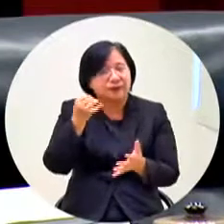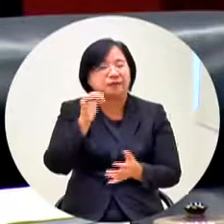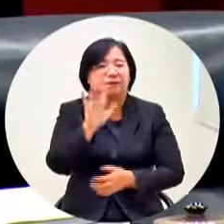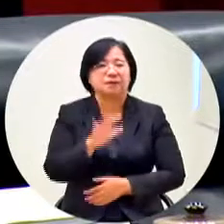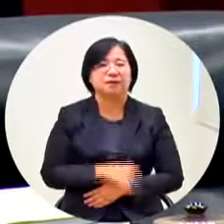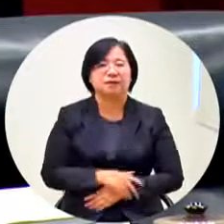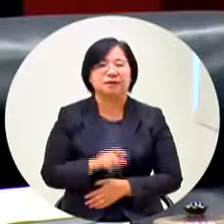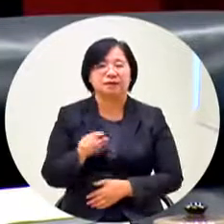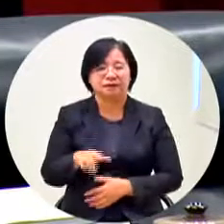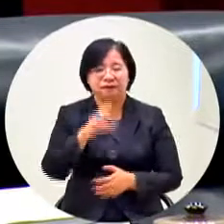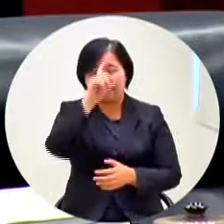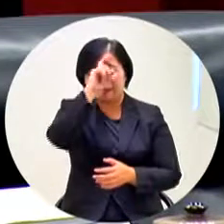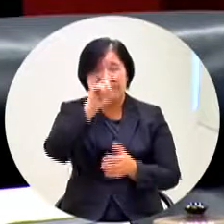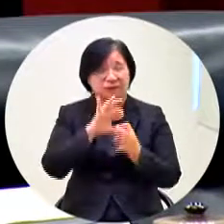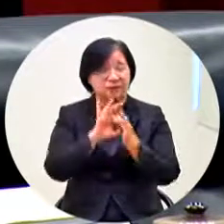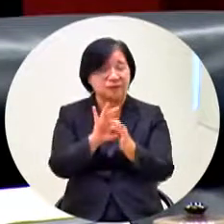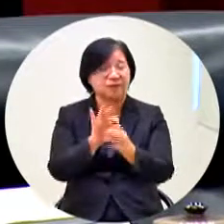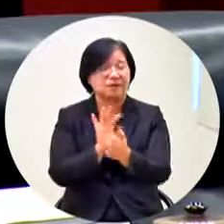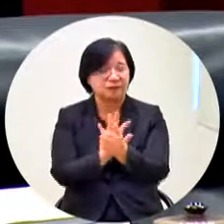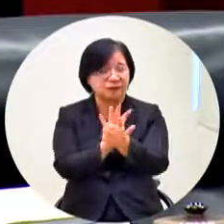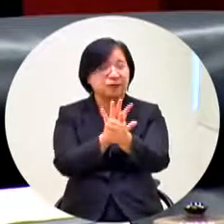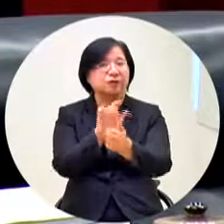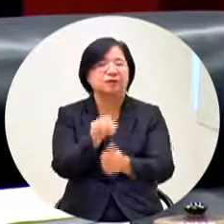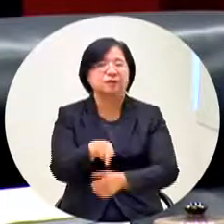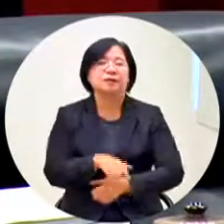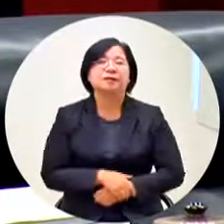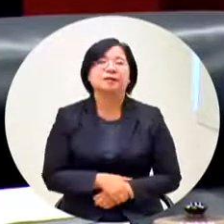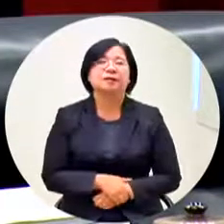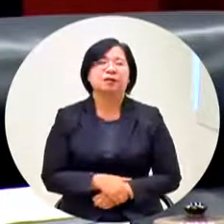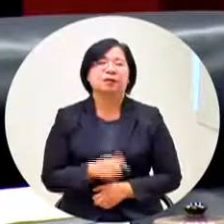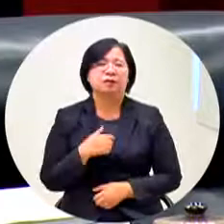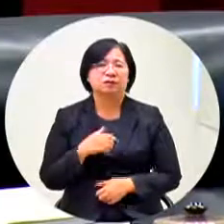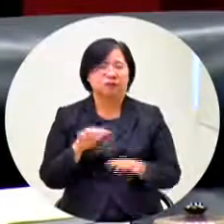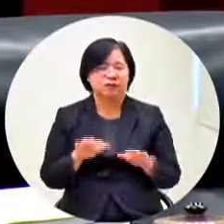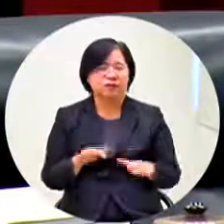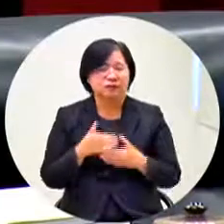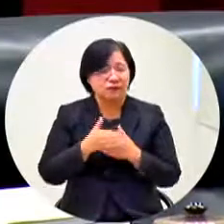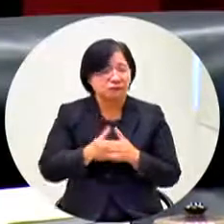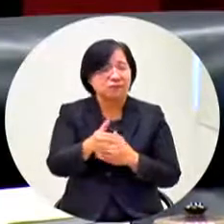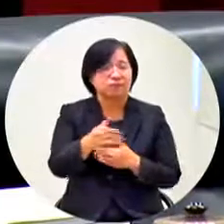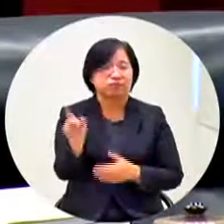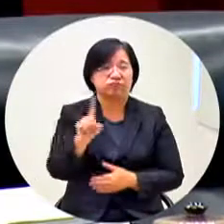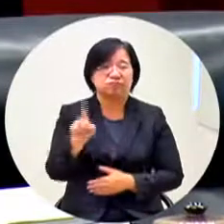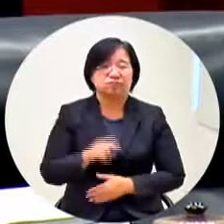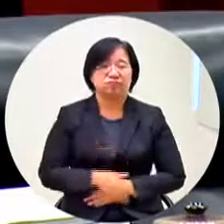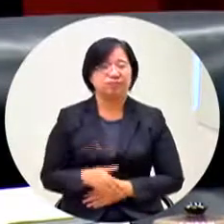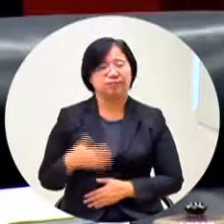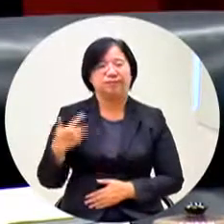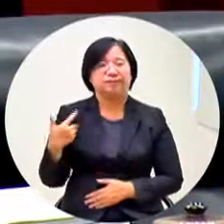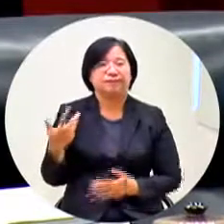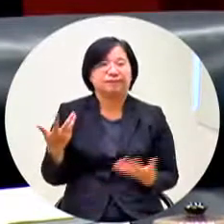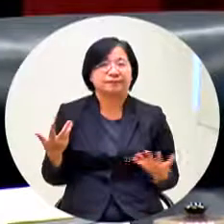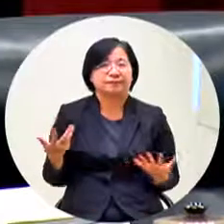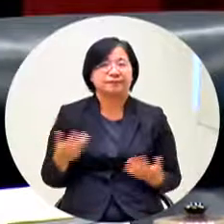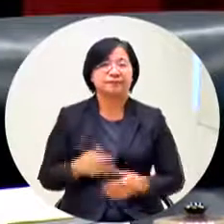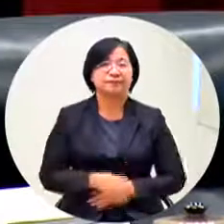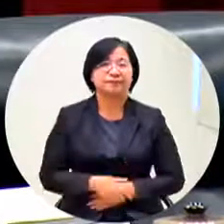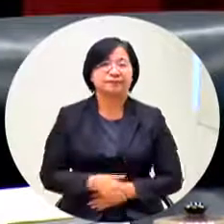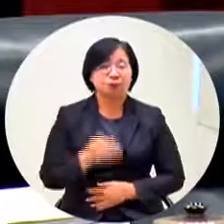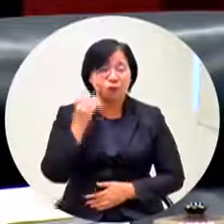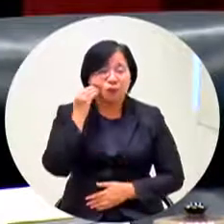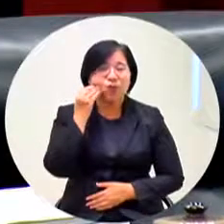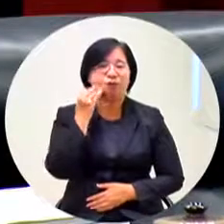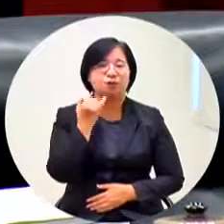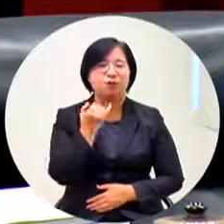推动了。那因为现在目前我不知道你们的进度如何了，我也希望说如果可以的